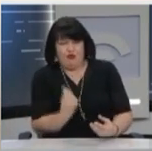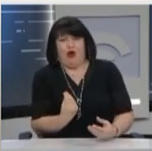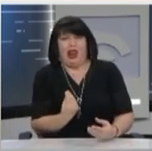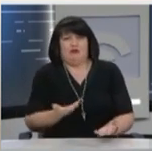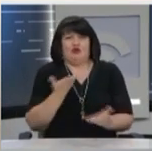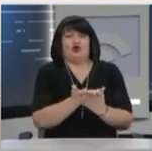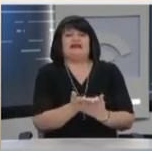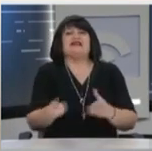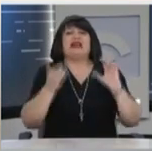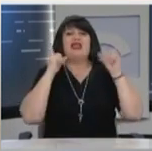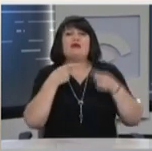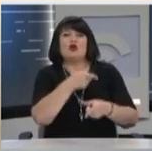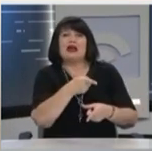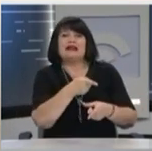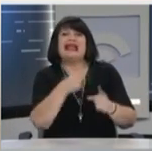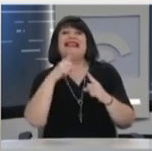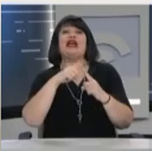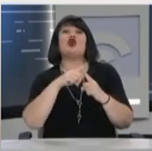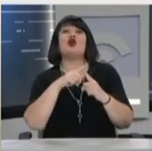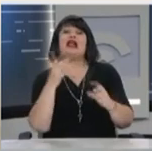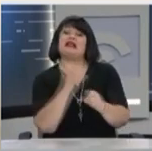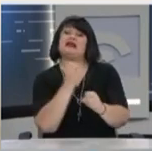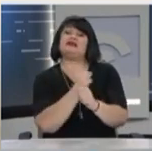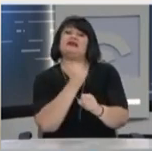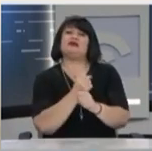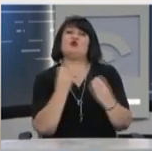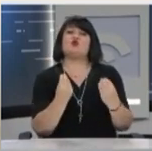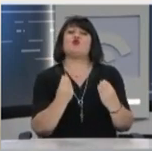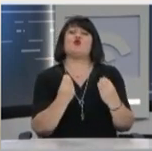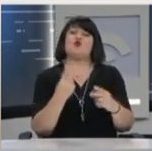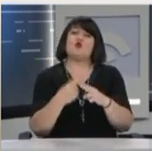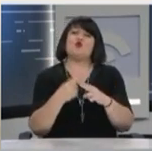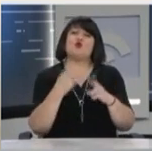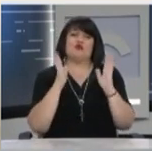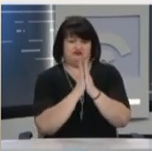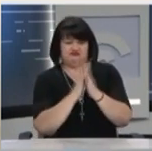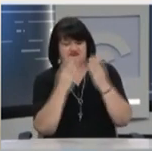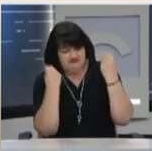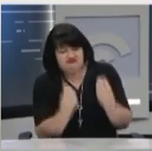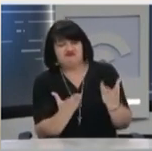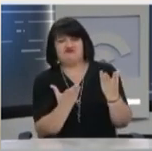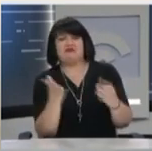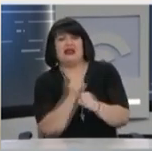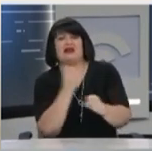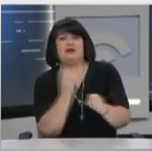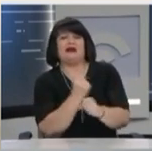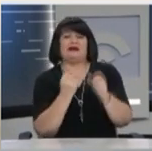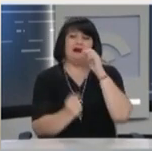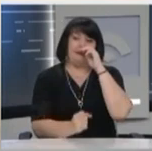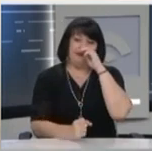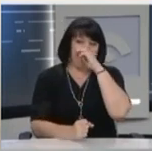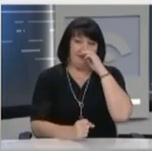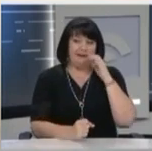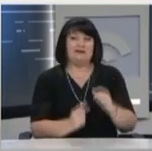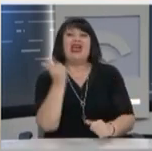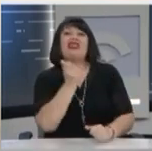Το κόμμα σας έχει πετυχημένους τεχνοκράτες. Πολύ πετυχημένους. Και τους χειροκροτώ. Πέτυχαν για ένα